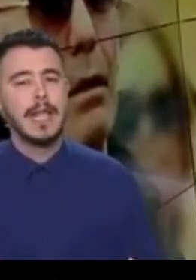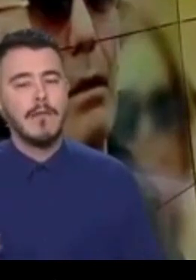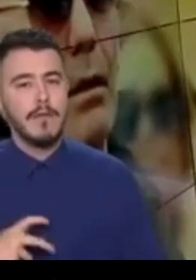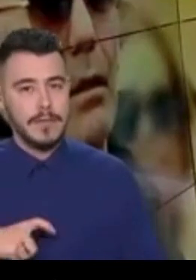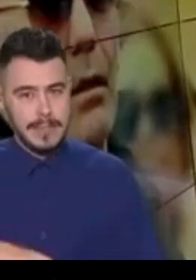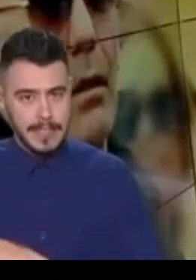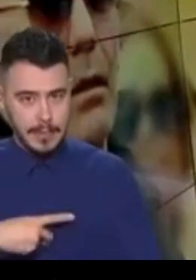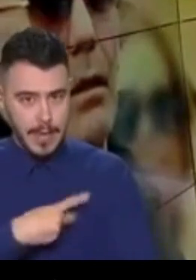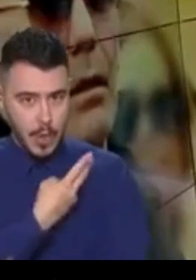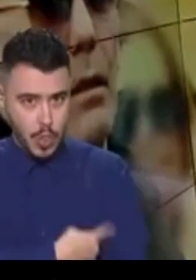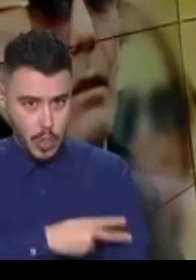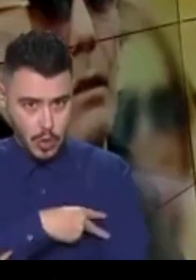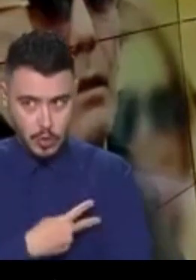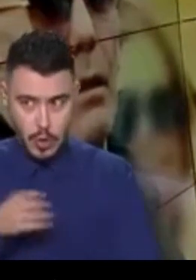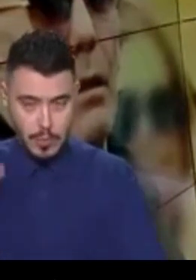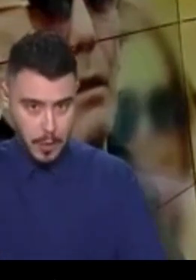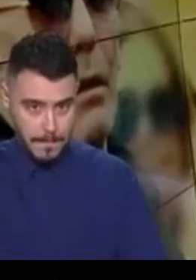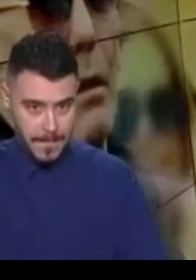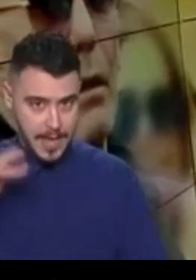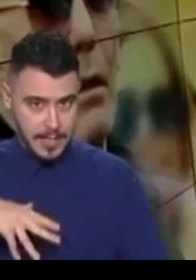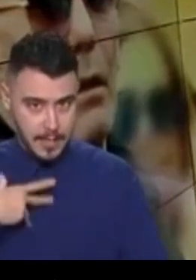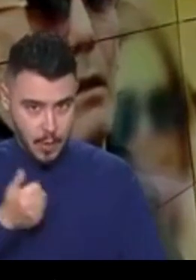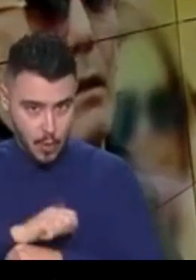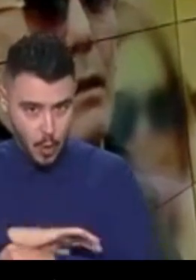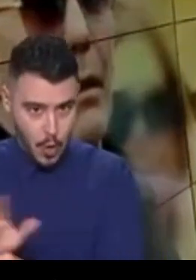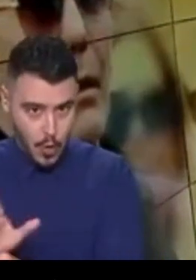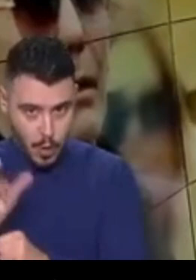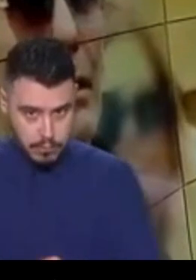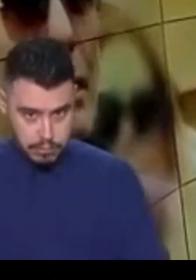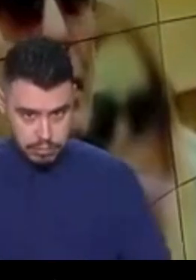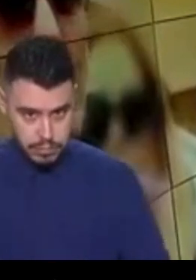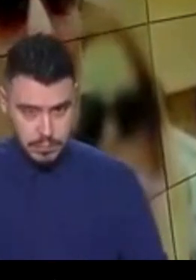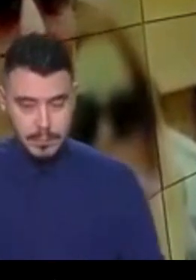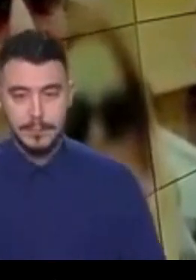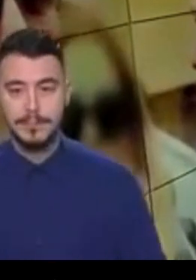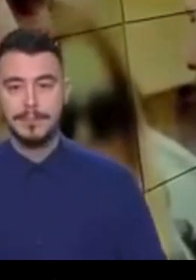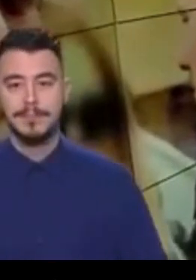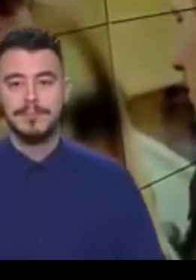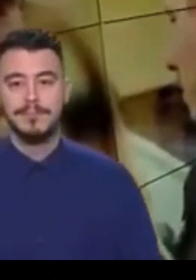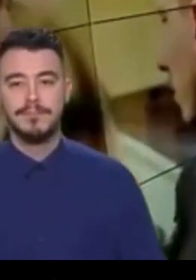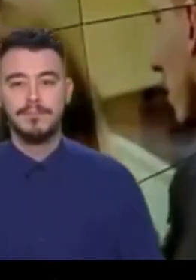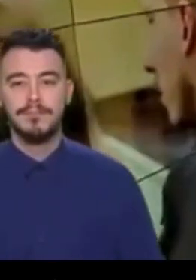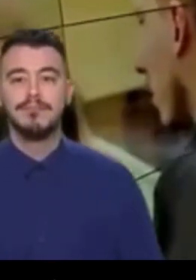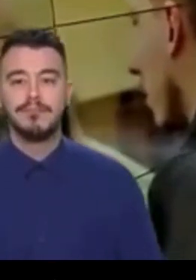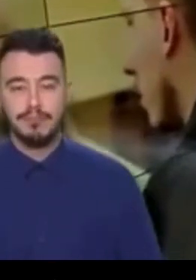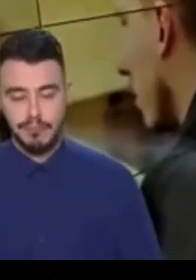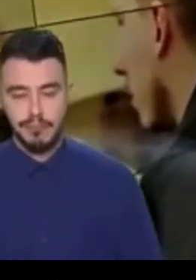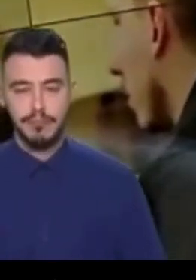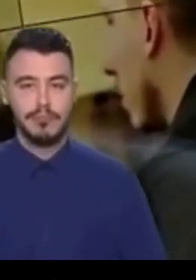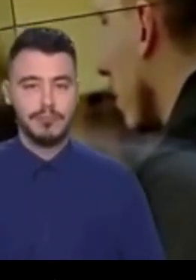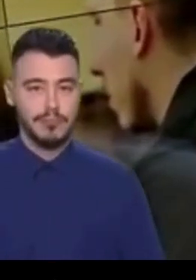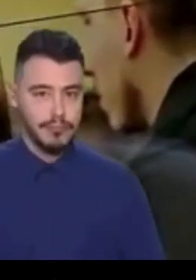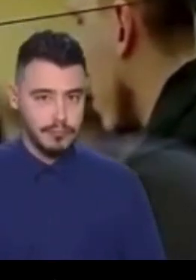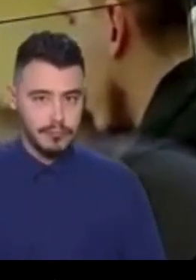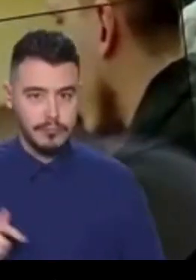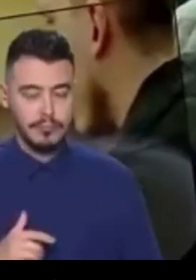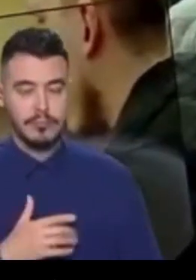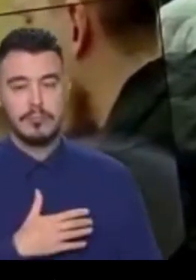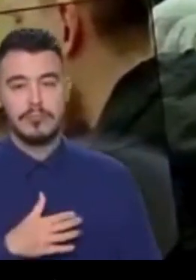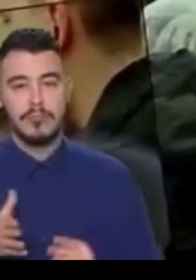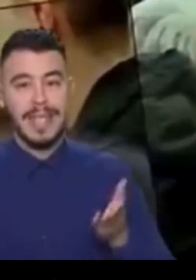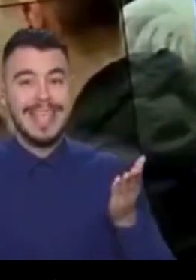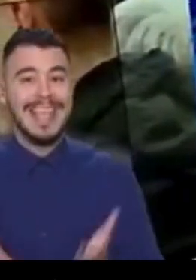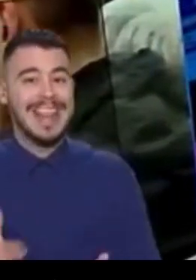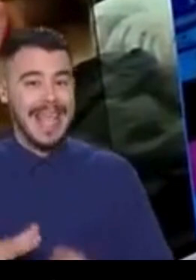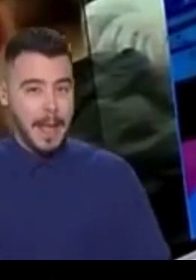νοσοκομείο με κορονοϊό. Για πες μας, Άσπα. Νίκο, σύμφωνα με πληροφορίες, εχθές, λίγο μετά από την κηδεία του Νίκου